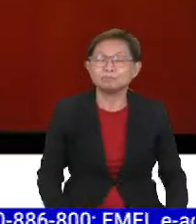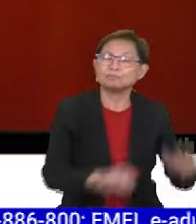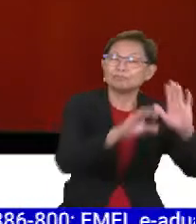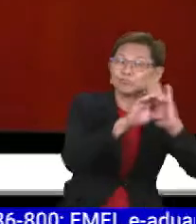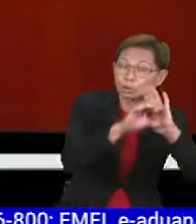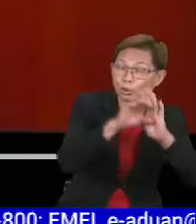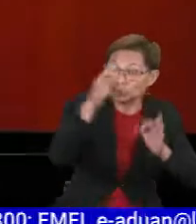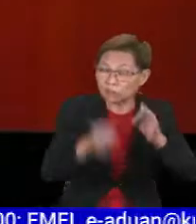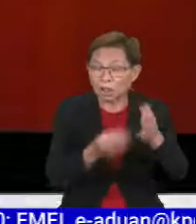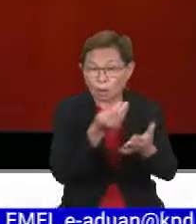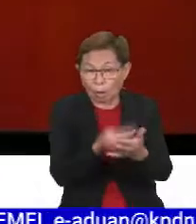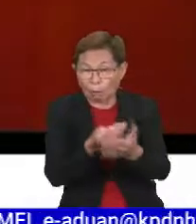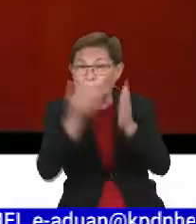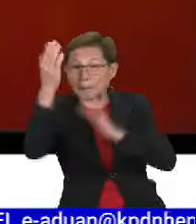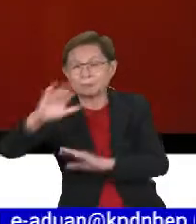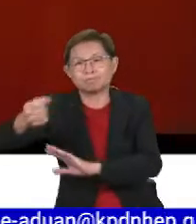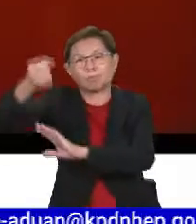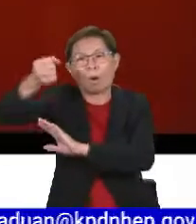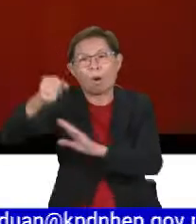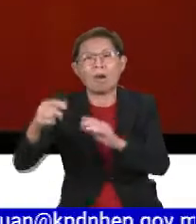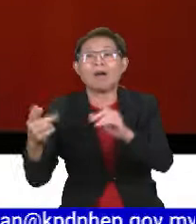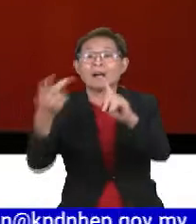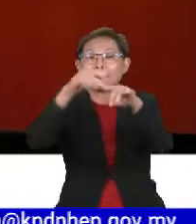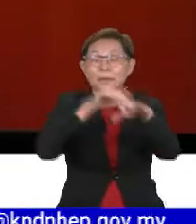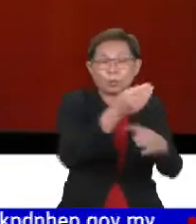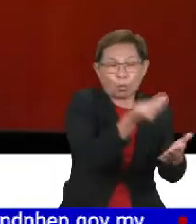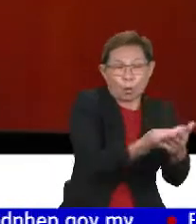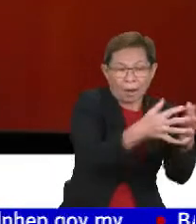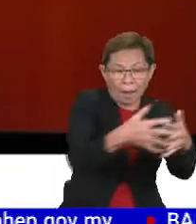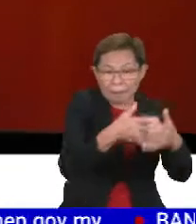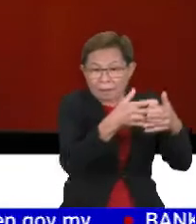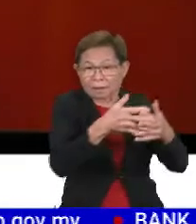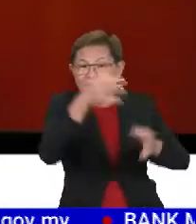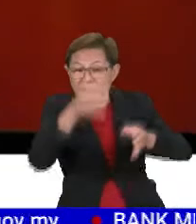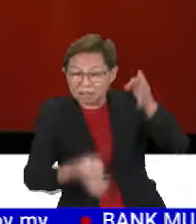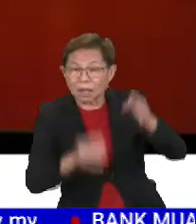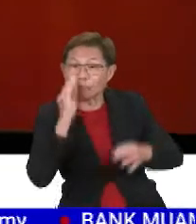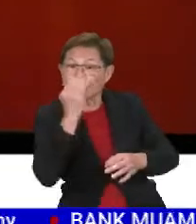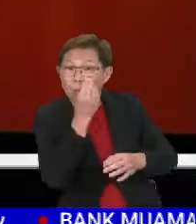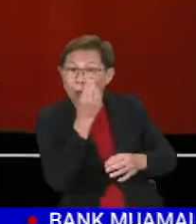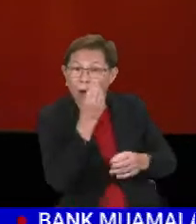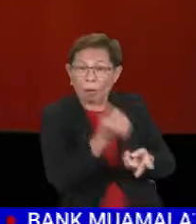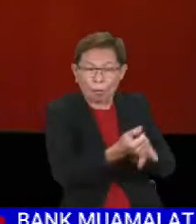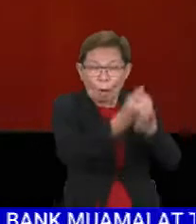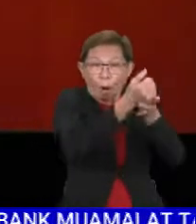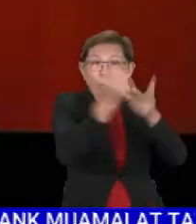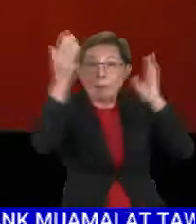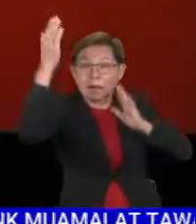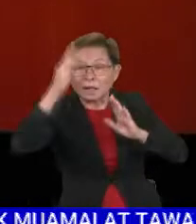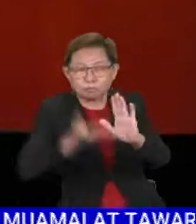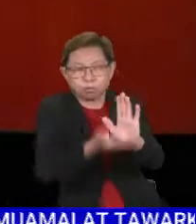Contohnya, jika ringgit ditambat kepada dolar Amerika Syarikat dan seandainya keadaan faedah result persekutuan meningkat